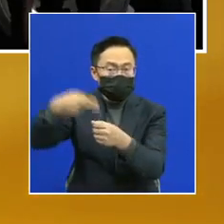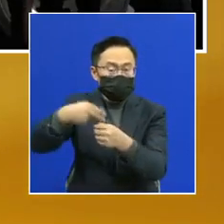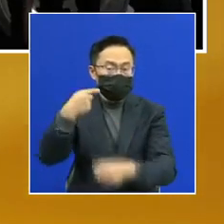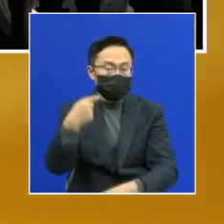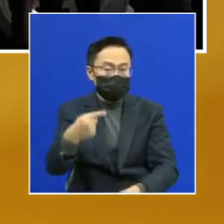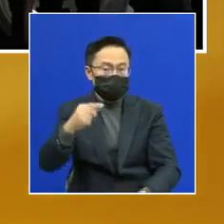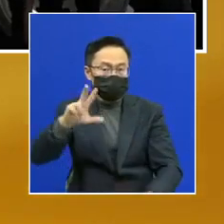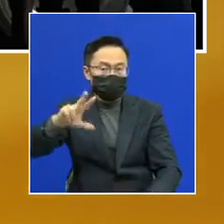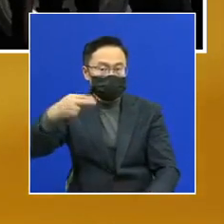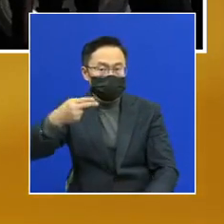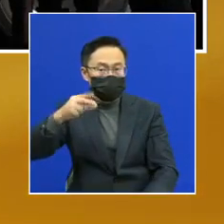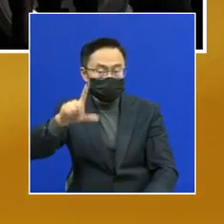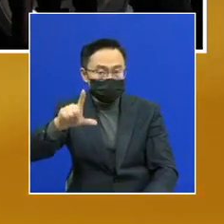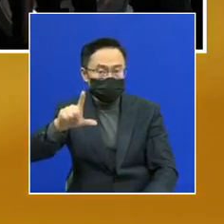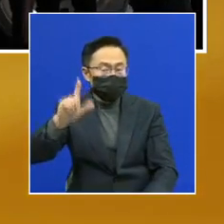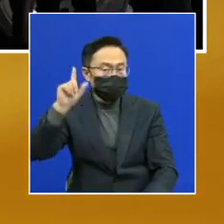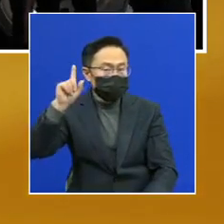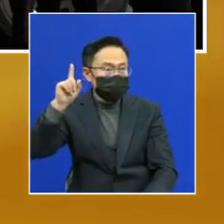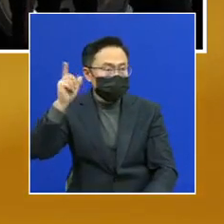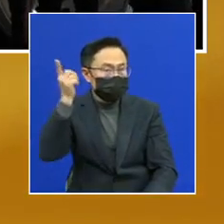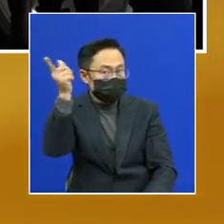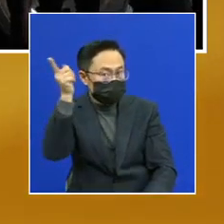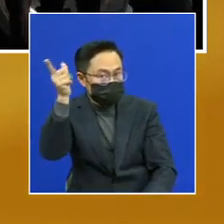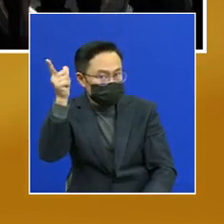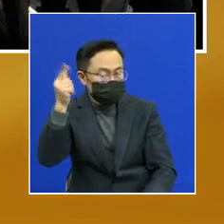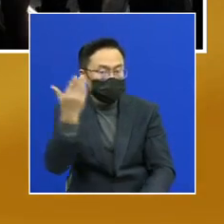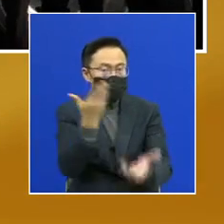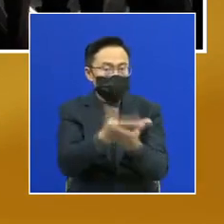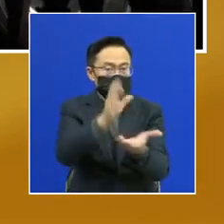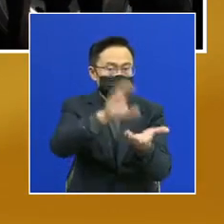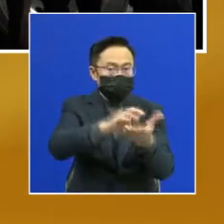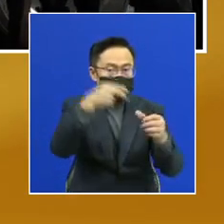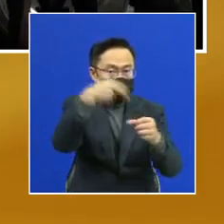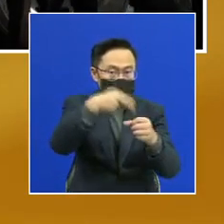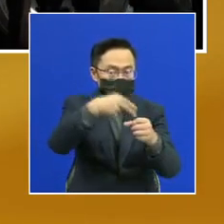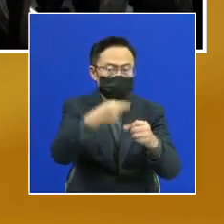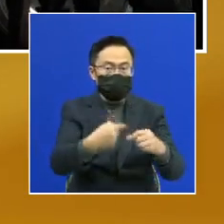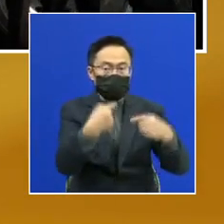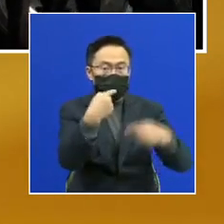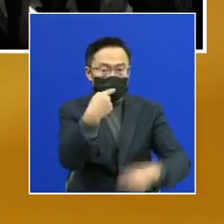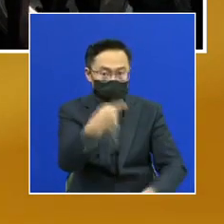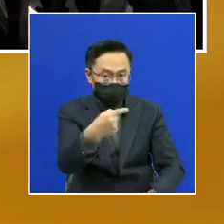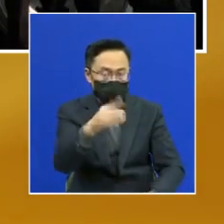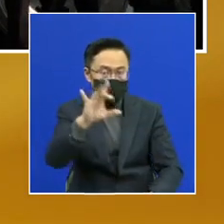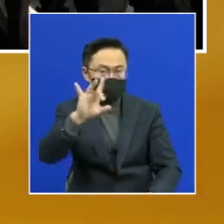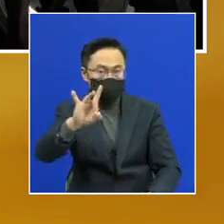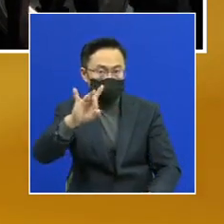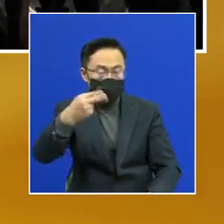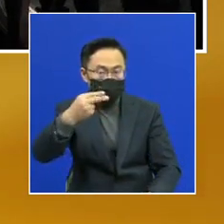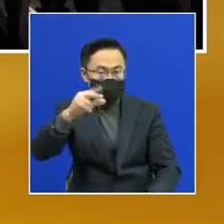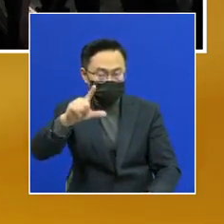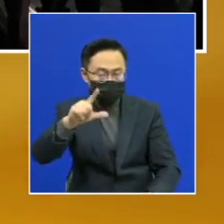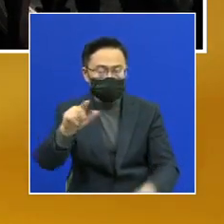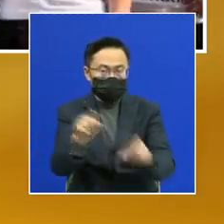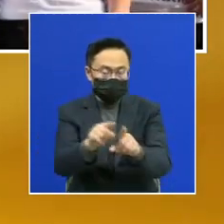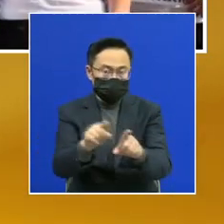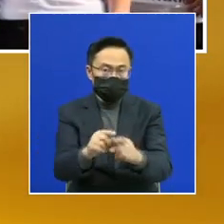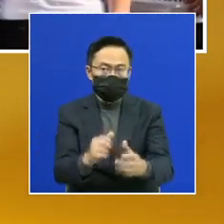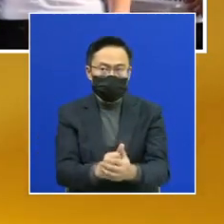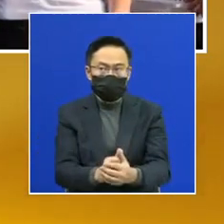มะยุคของคุณทักษิณดีนะวัดเนี่ยกองทุนน้ำมันเคยติดลบมากเป็นประวัติติการ